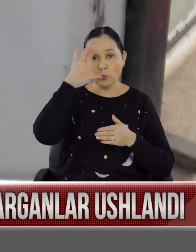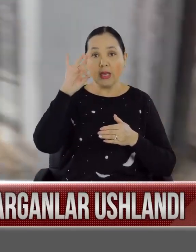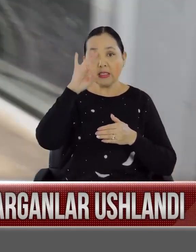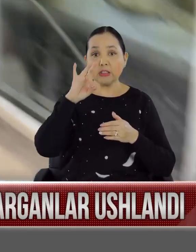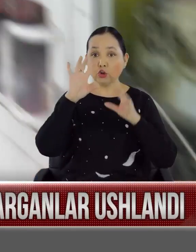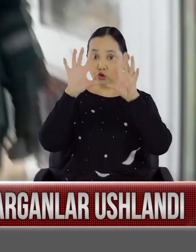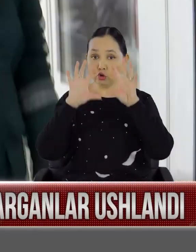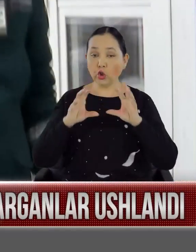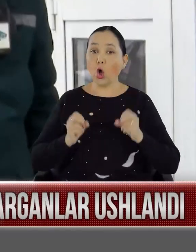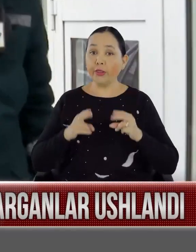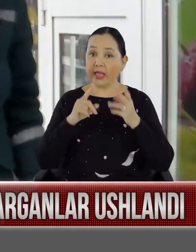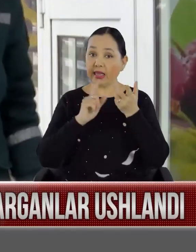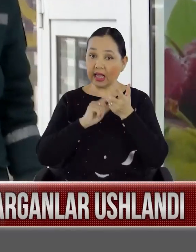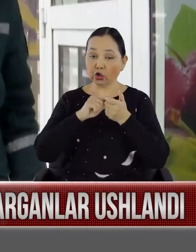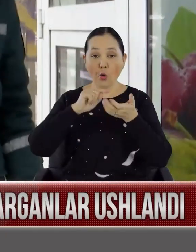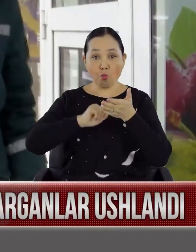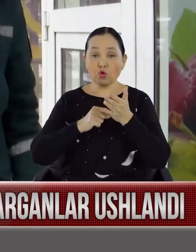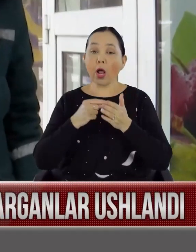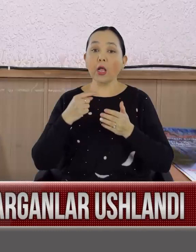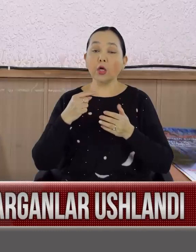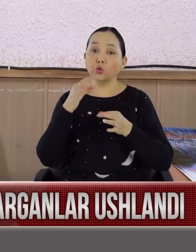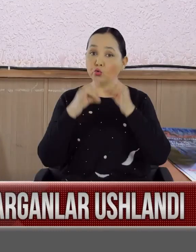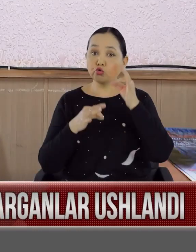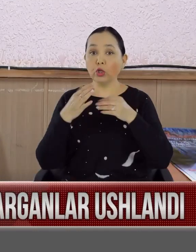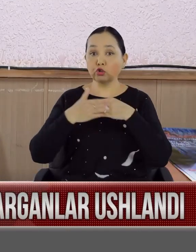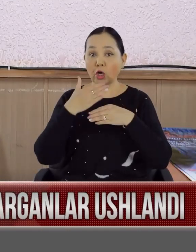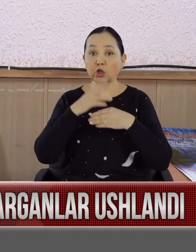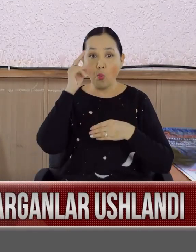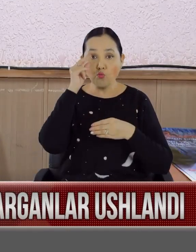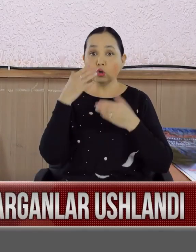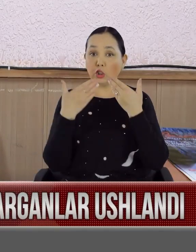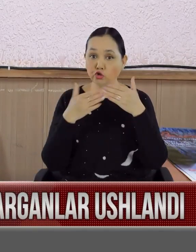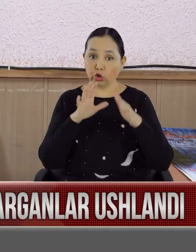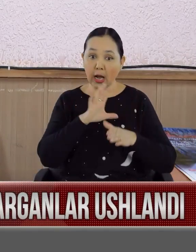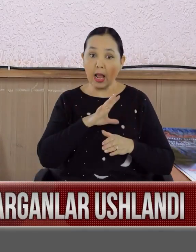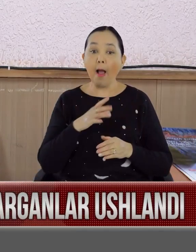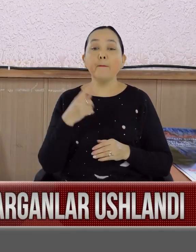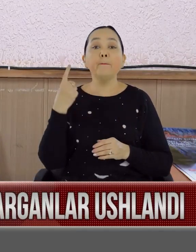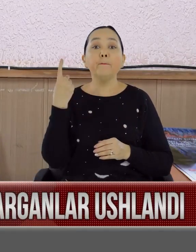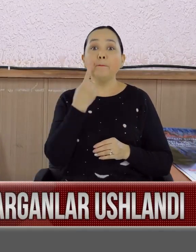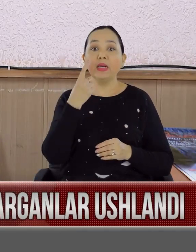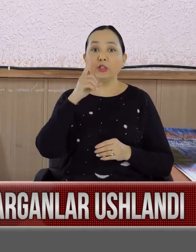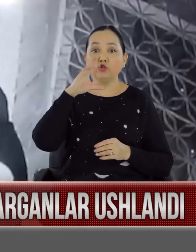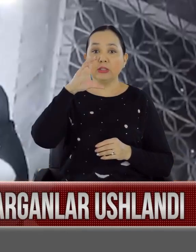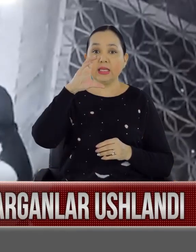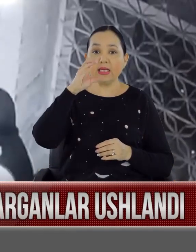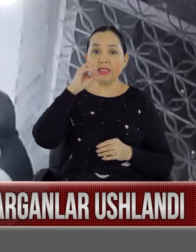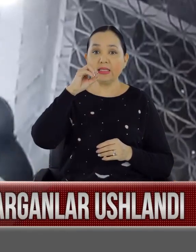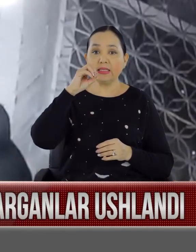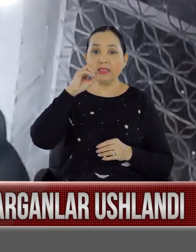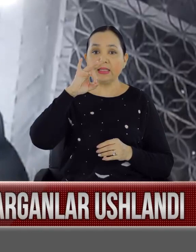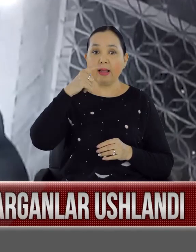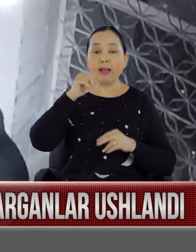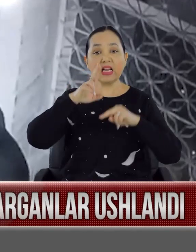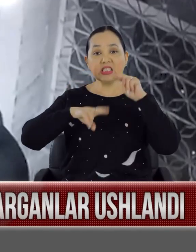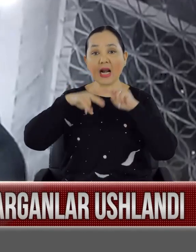jinoyat kodeksining tegishli moddalari bilan sudlanib, jazo muddatini ham o'tab chiqishgan. Birinchisini Sergeli